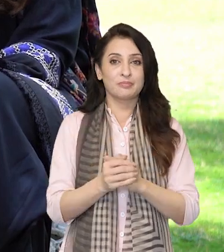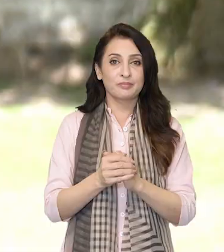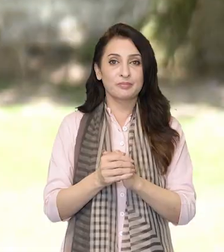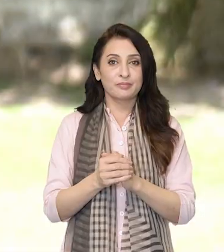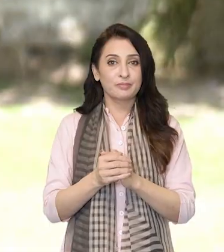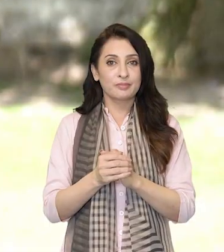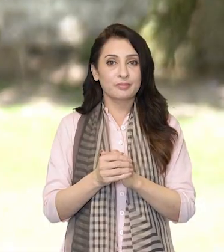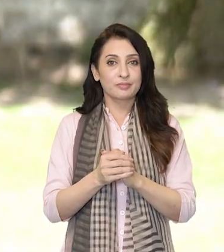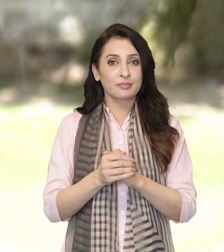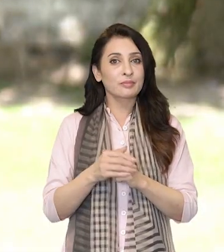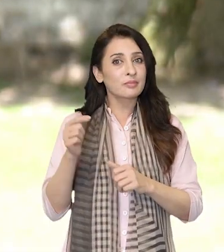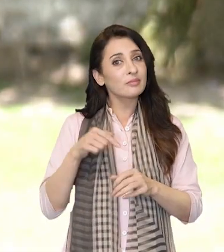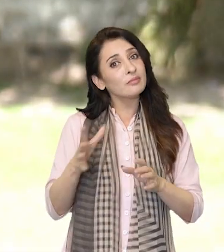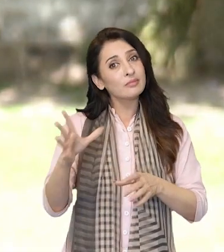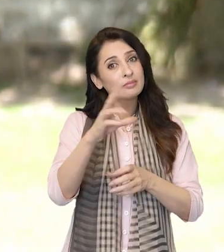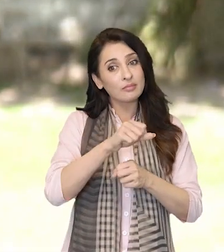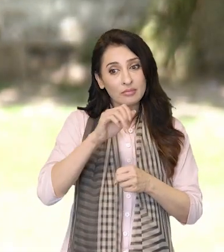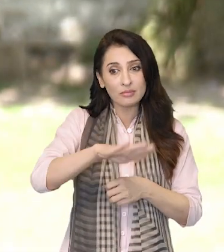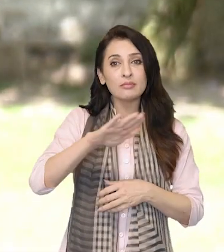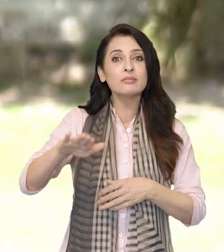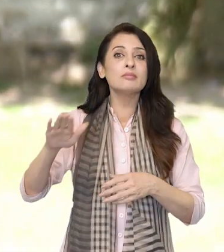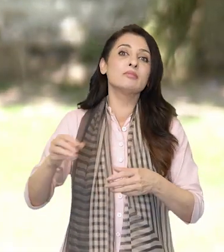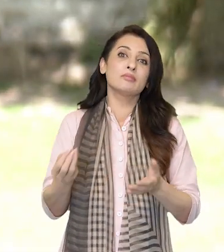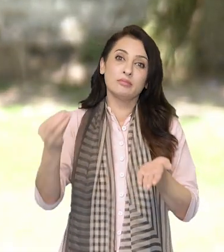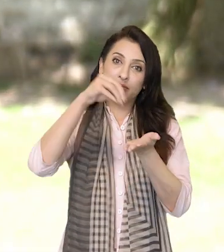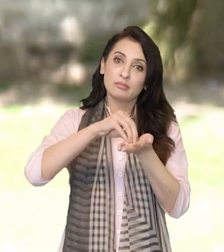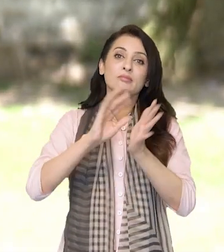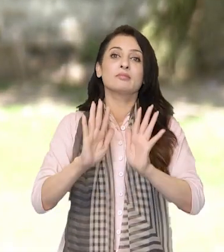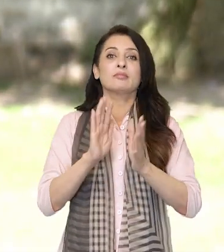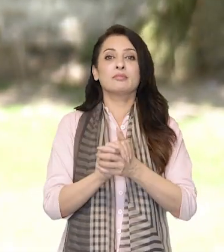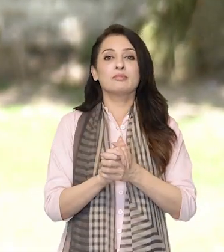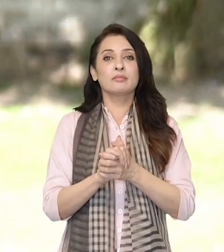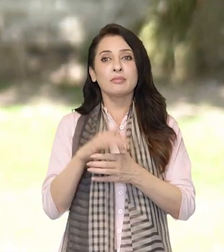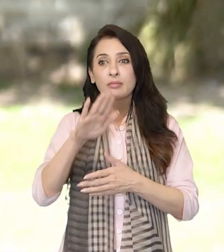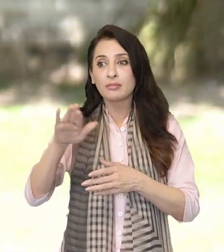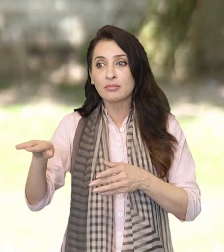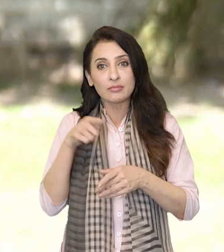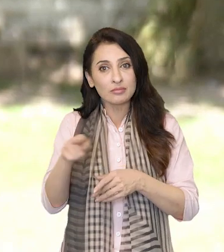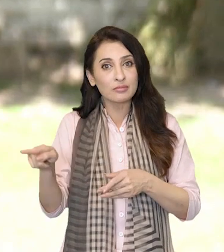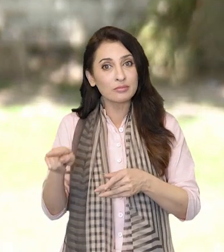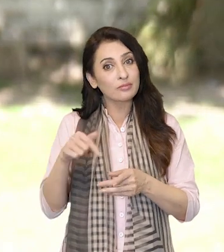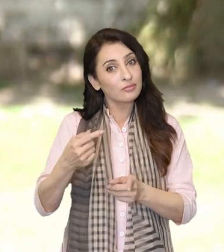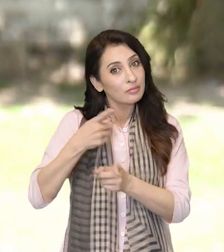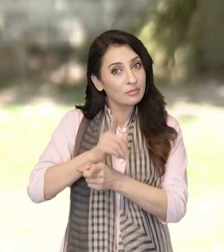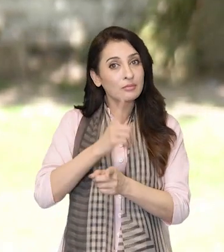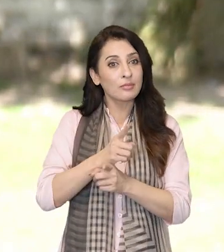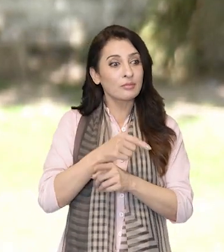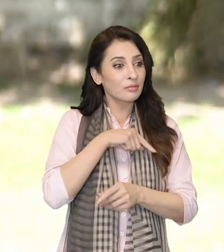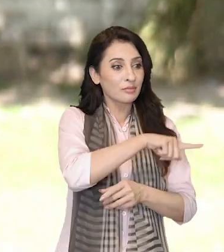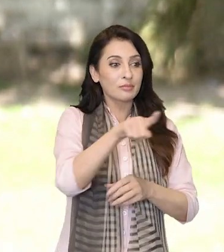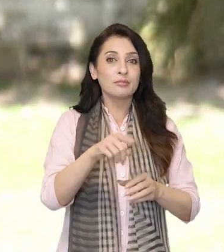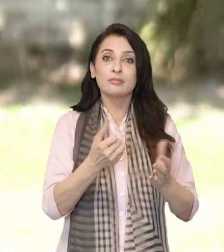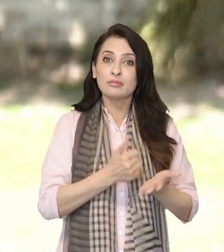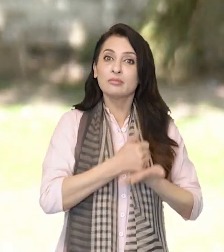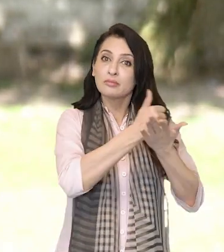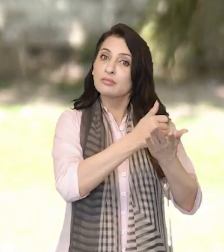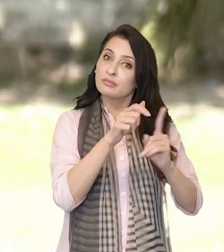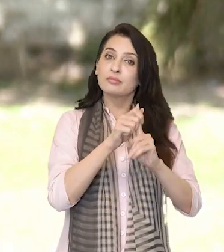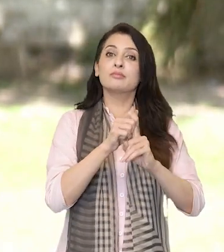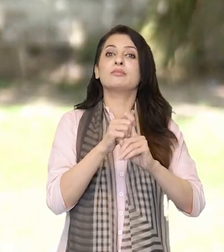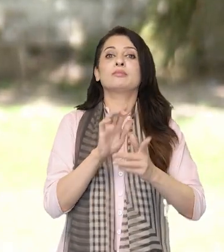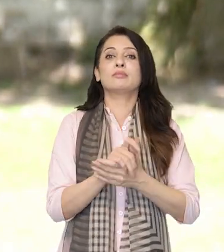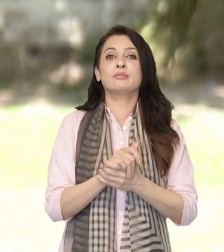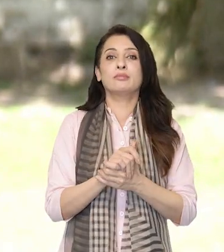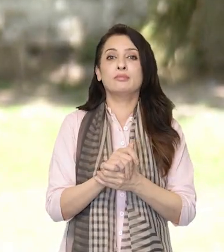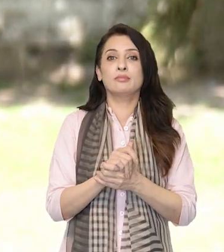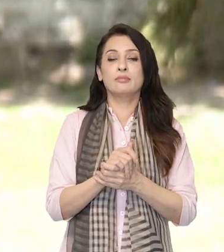हुए, वो कम्प्लीटली डिफरेंट एलिमेंट है। सो आई फील लाइक ये सिर्फ उन बच्चों के लिए बेनिफिशियल नहीं है, हमारे बच्चों के लिए भी